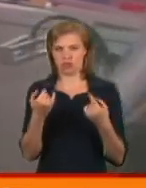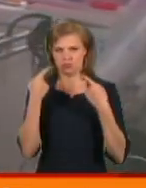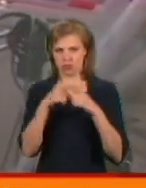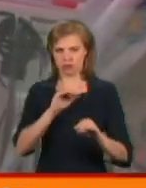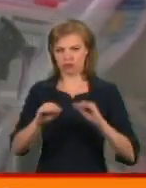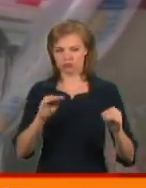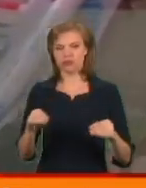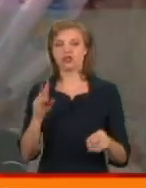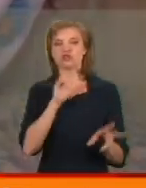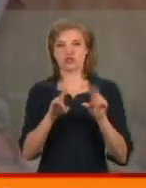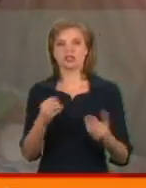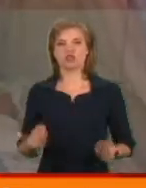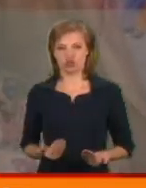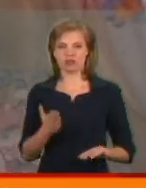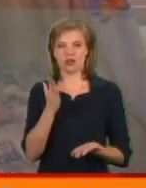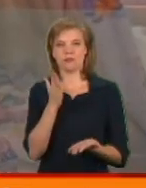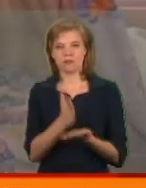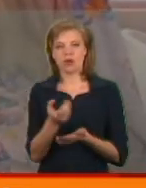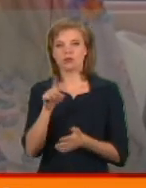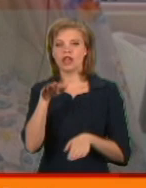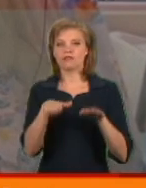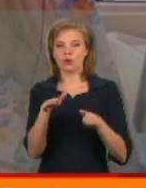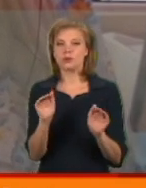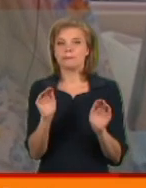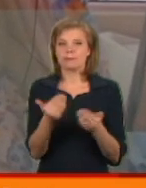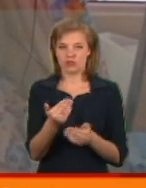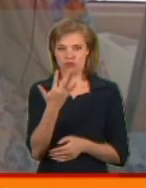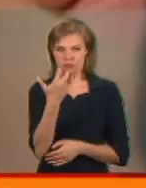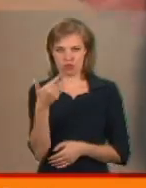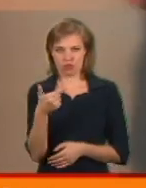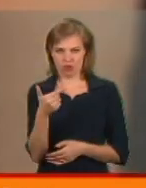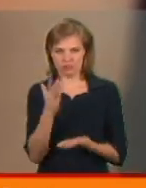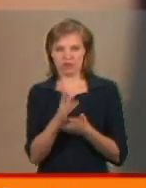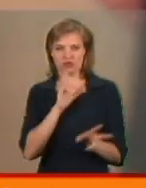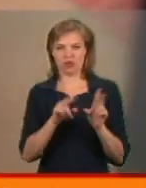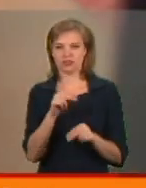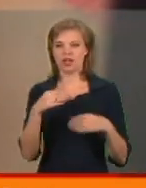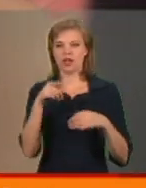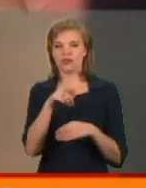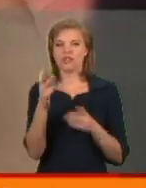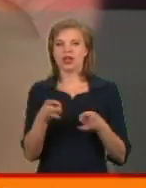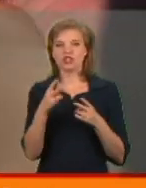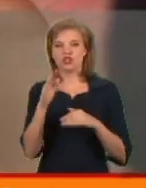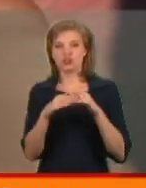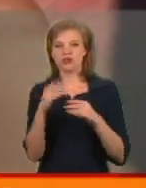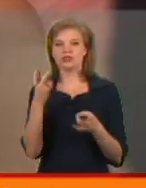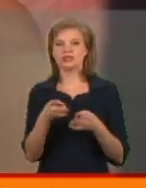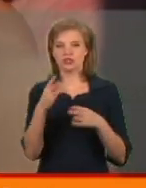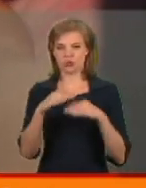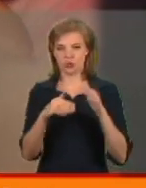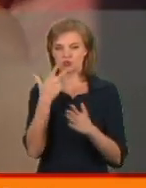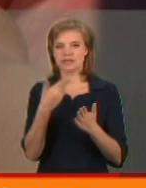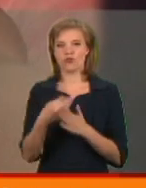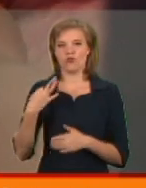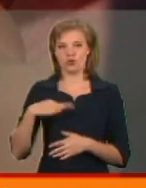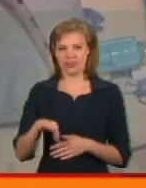обладнанню шанс на життя мають новонароджені вагою навіть менше, ніж 500 грам. Тремтячими руками вона ніжно торкається крихітної ручки свого